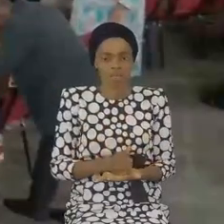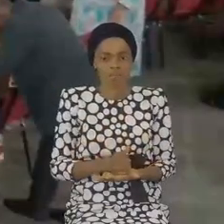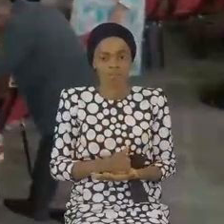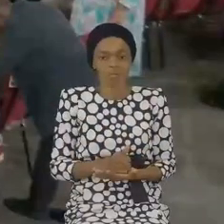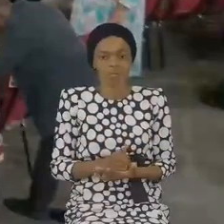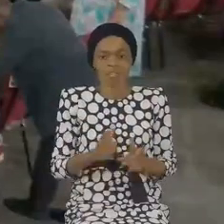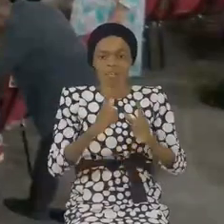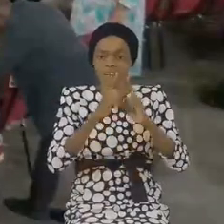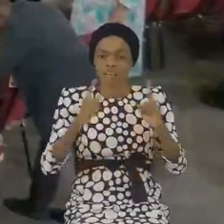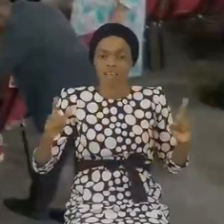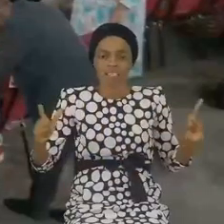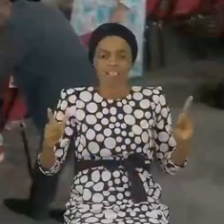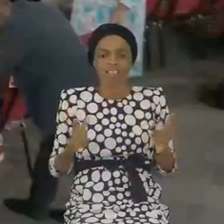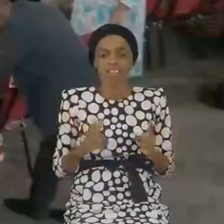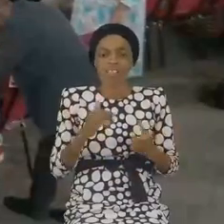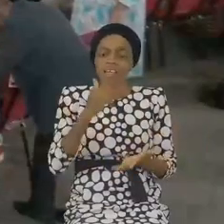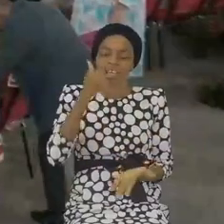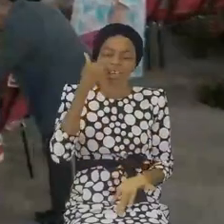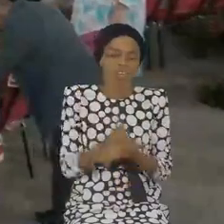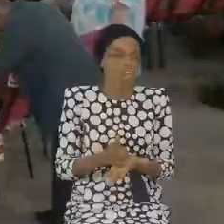grand amen d'agonie.